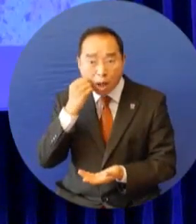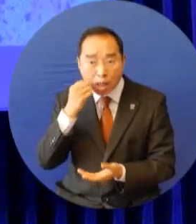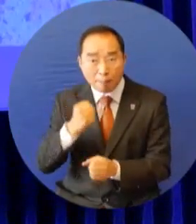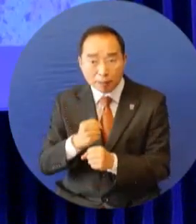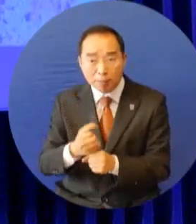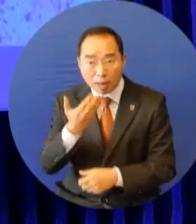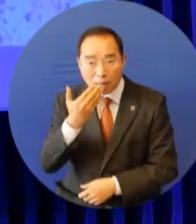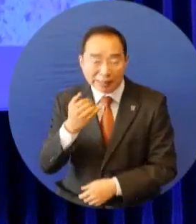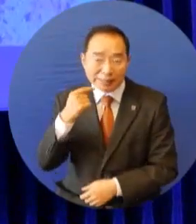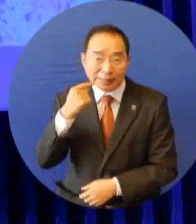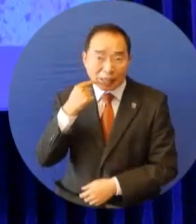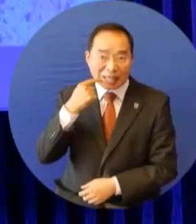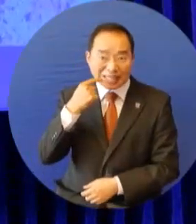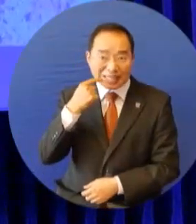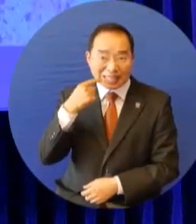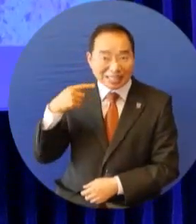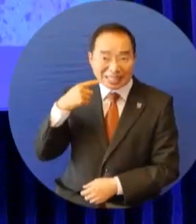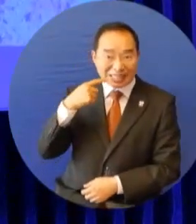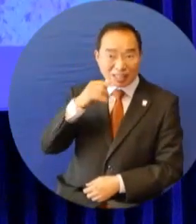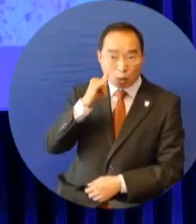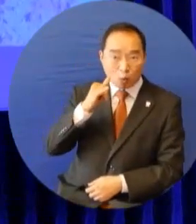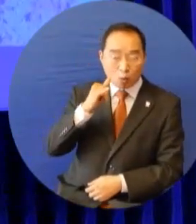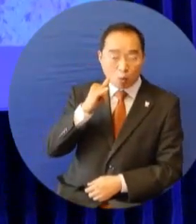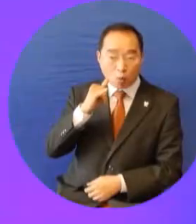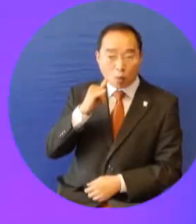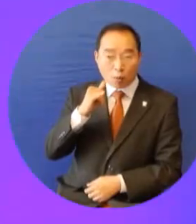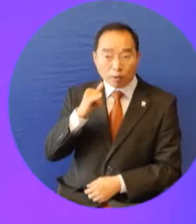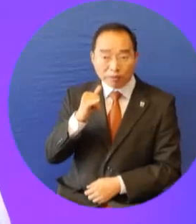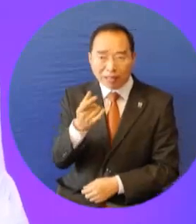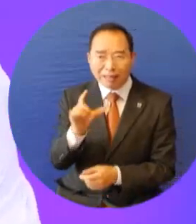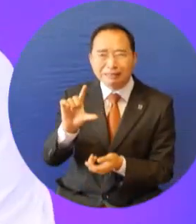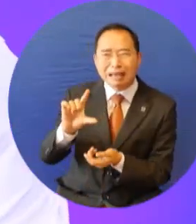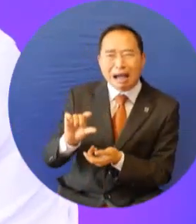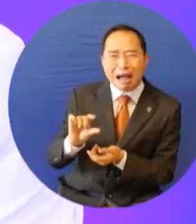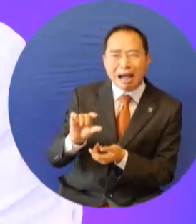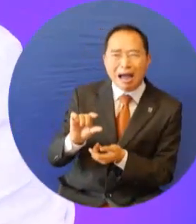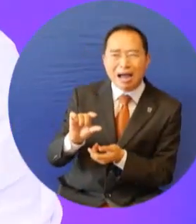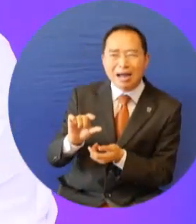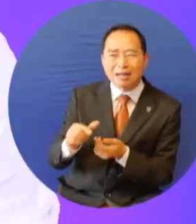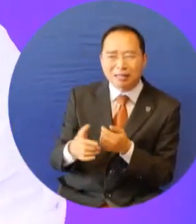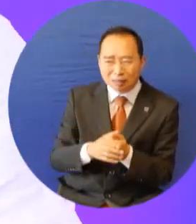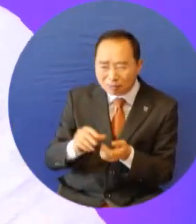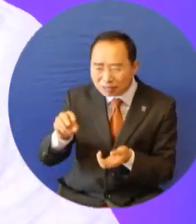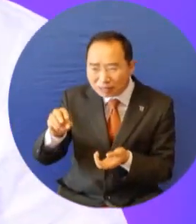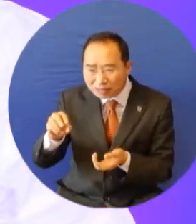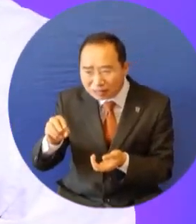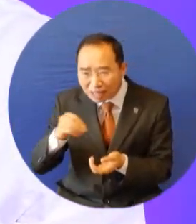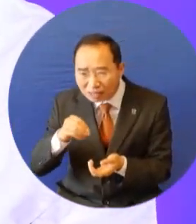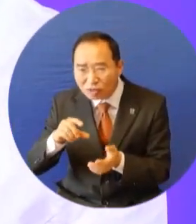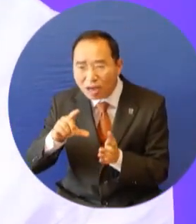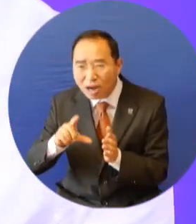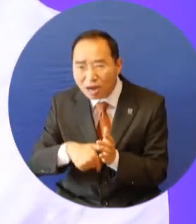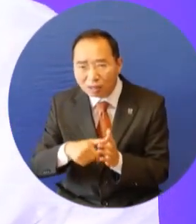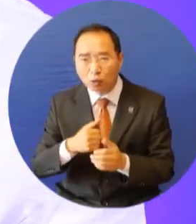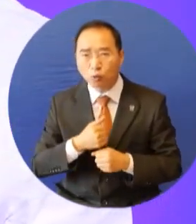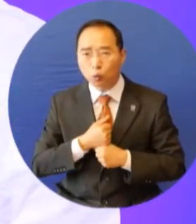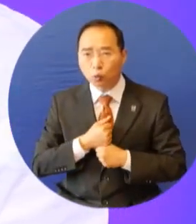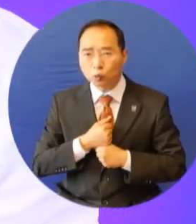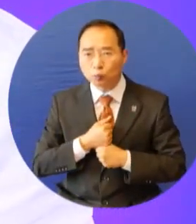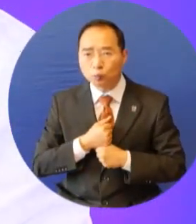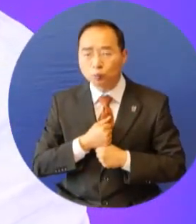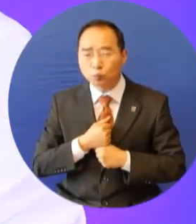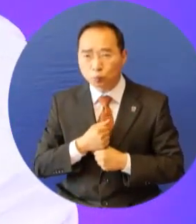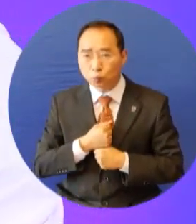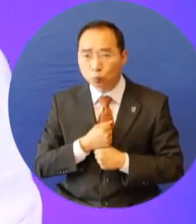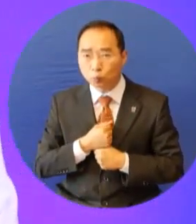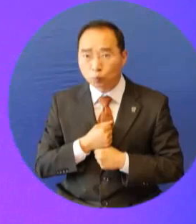저걸로 과자를 만들어도 되고 그 자체의 산미가 있으니까 저 꽃이 작아 너무 작아가지고 이게 채취하려고